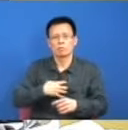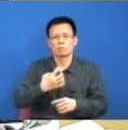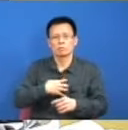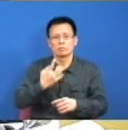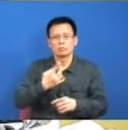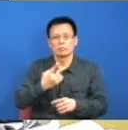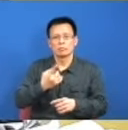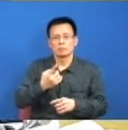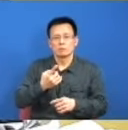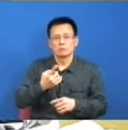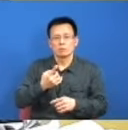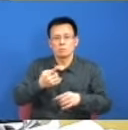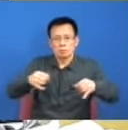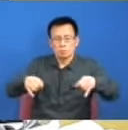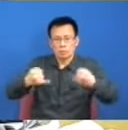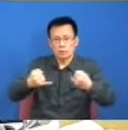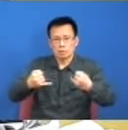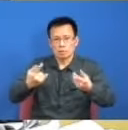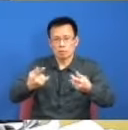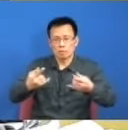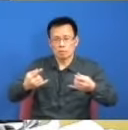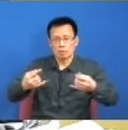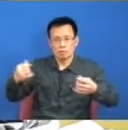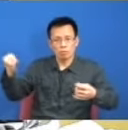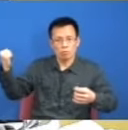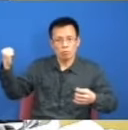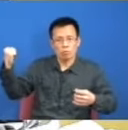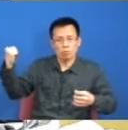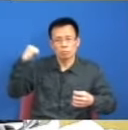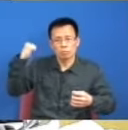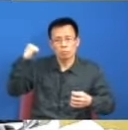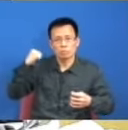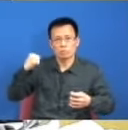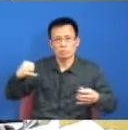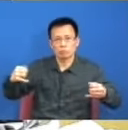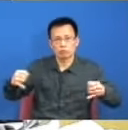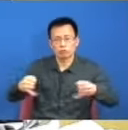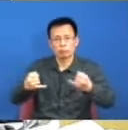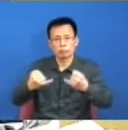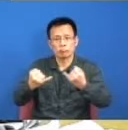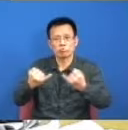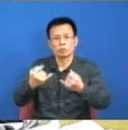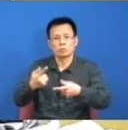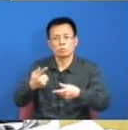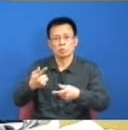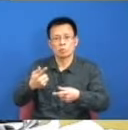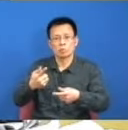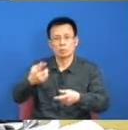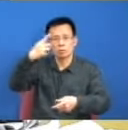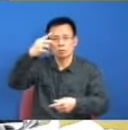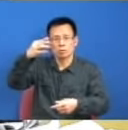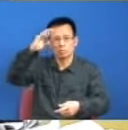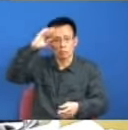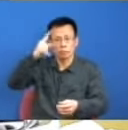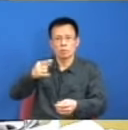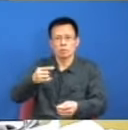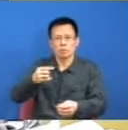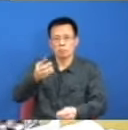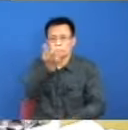將個即係對立尖鋭落去嘅時候，會唔會變咗即係越嚟多執法者嗰邊都越唔講法律，就